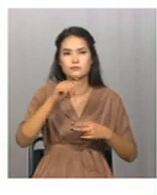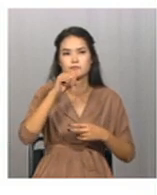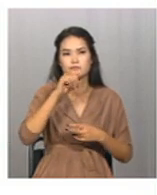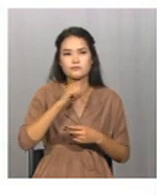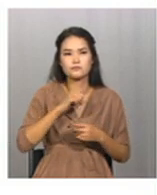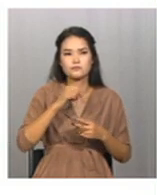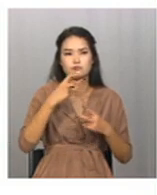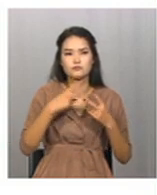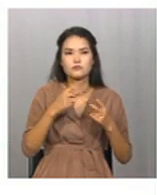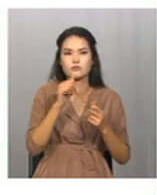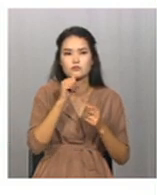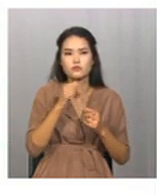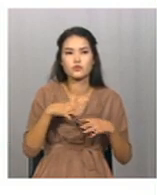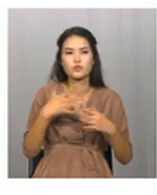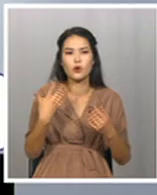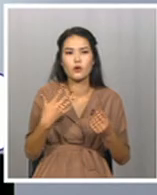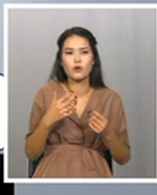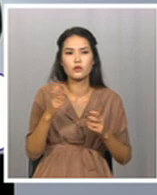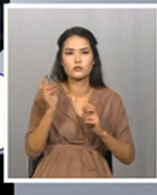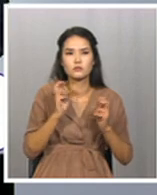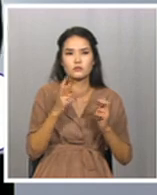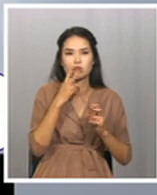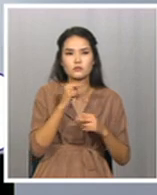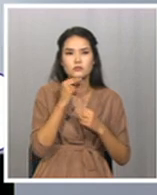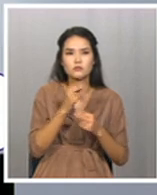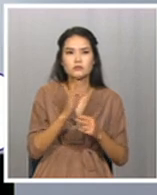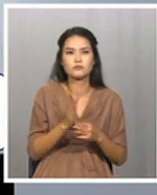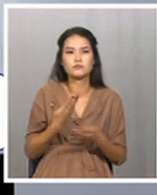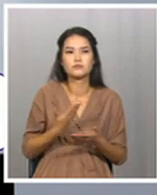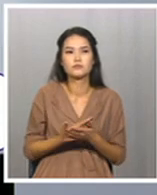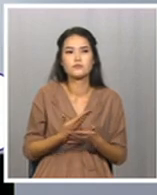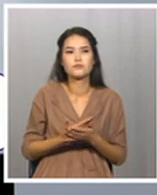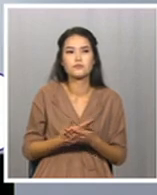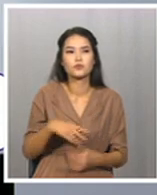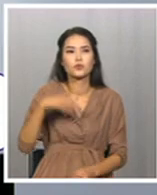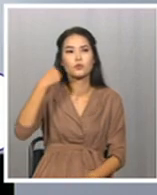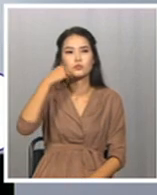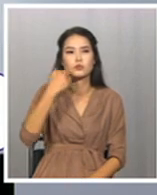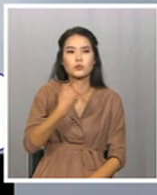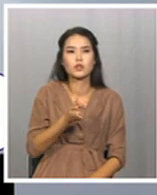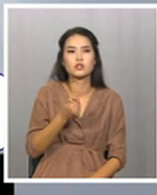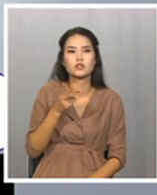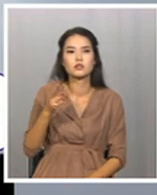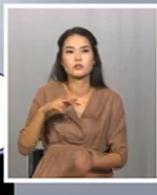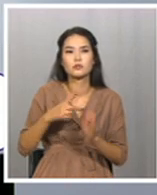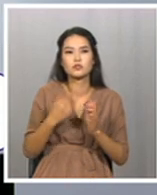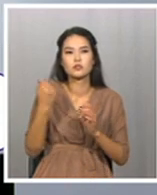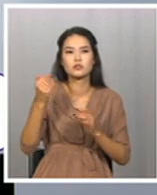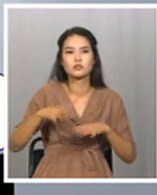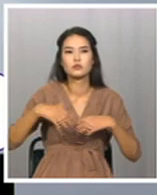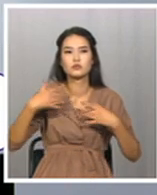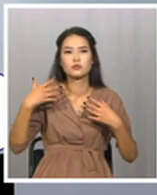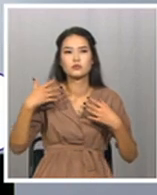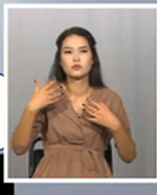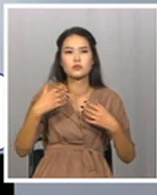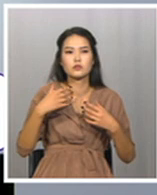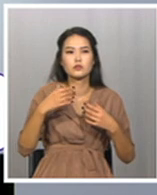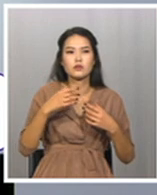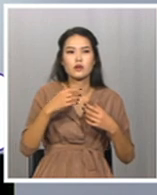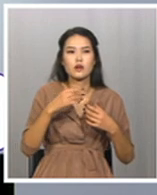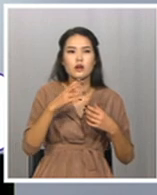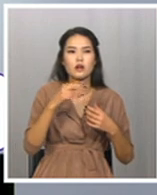арасында үлкен динамиканың өзгерісін көреміз. Мысалы, Түркия 2017 жылғы дерек бойынша 65-ші орында болса,